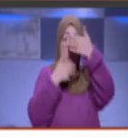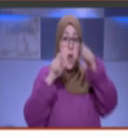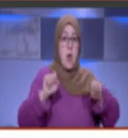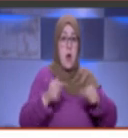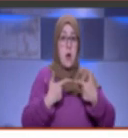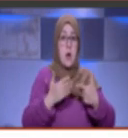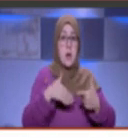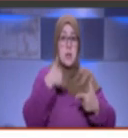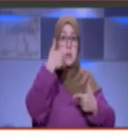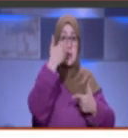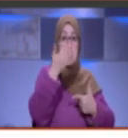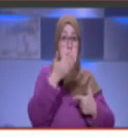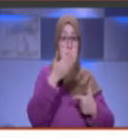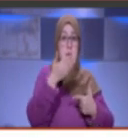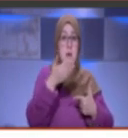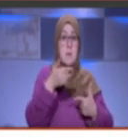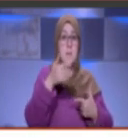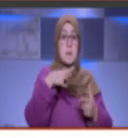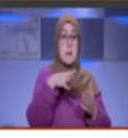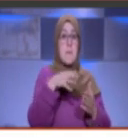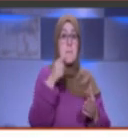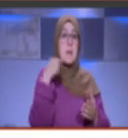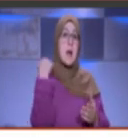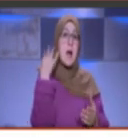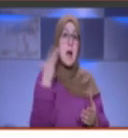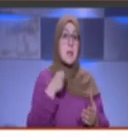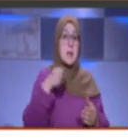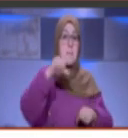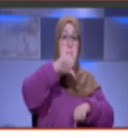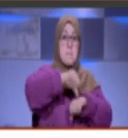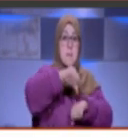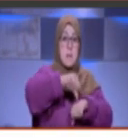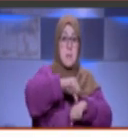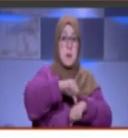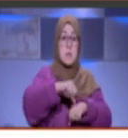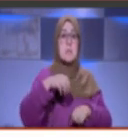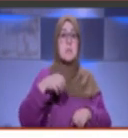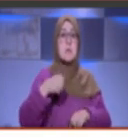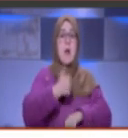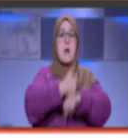والتي تبوأ فيها في عدد من المراكز القيادية.